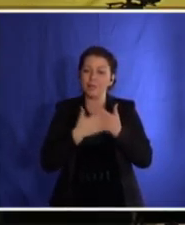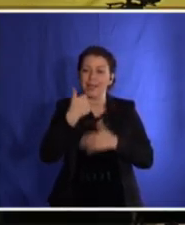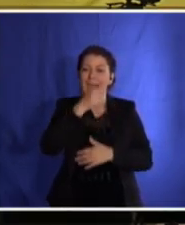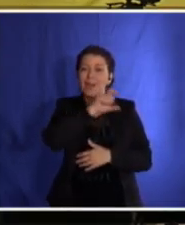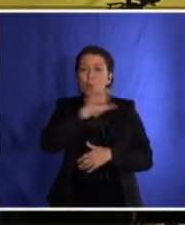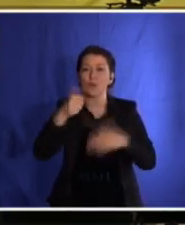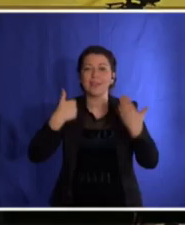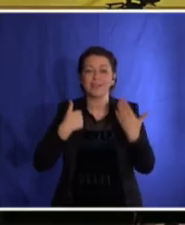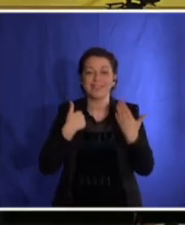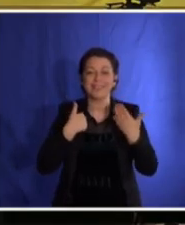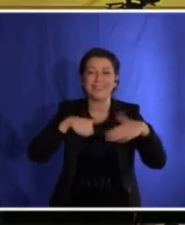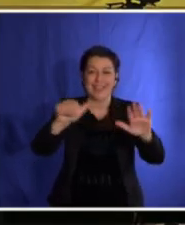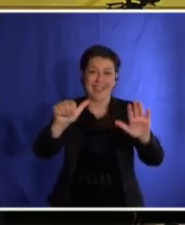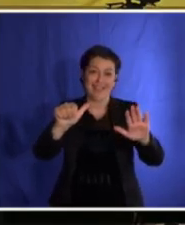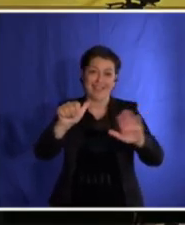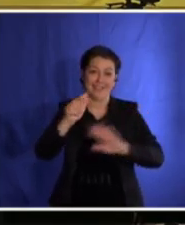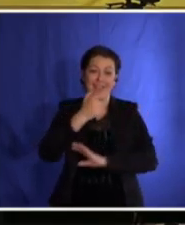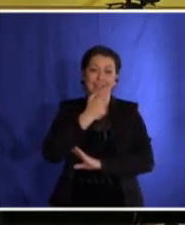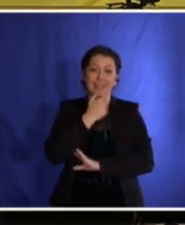116-jährigen